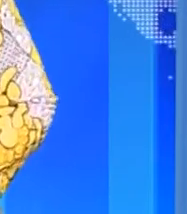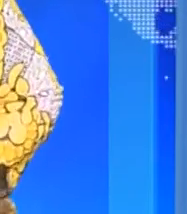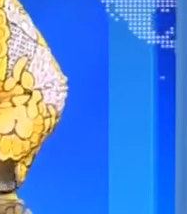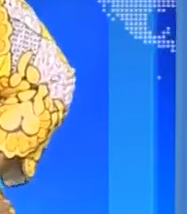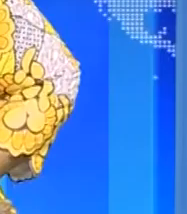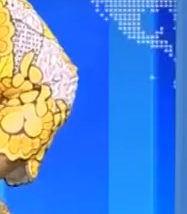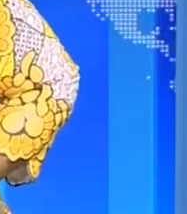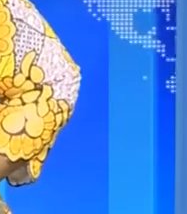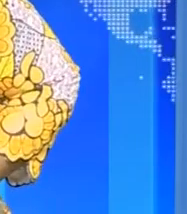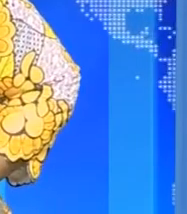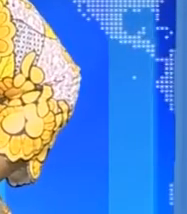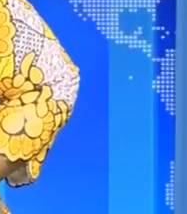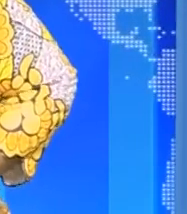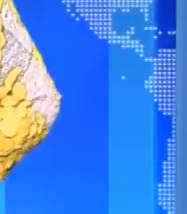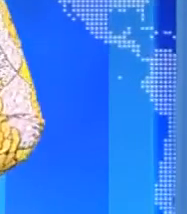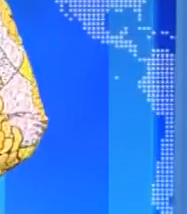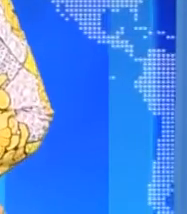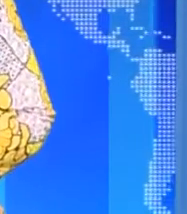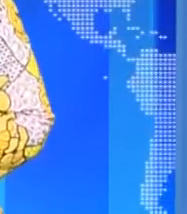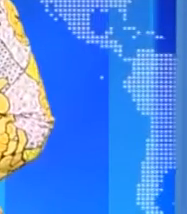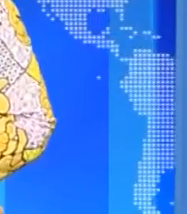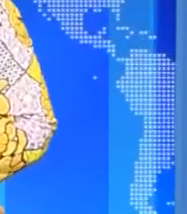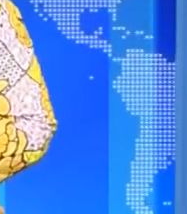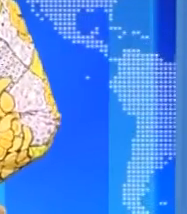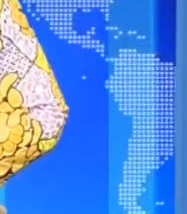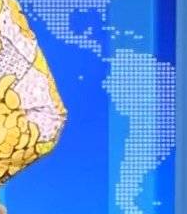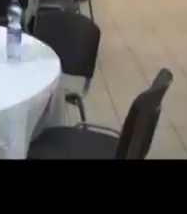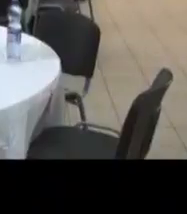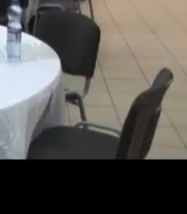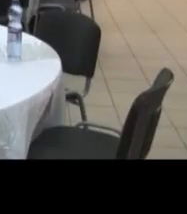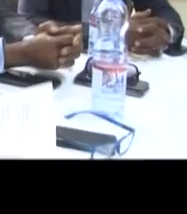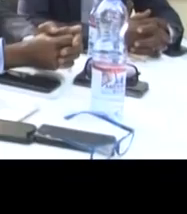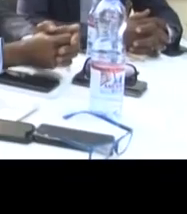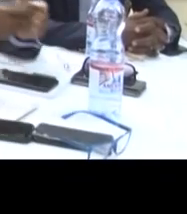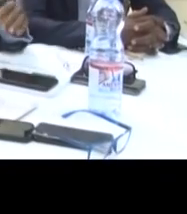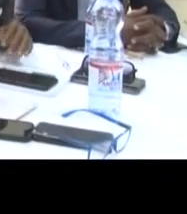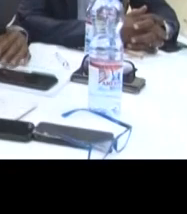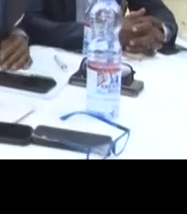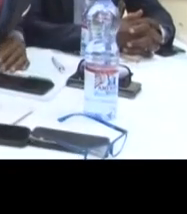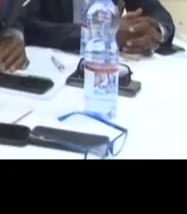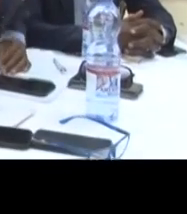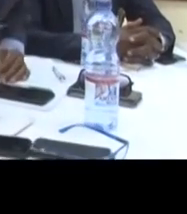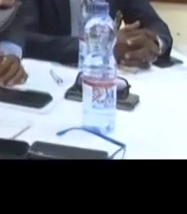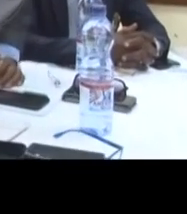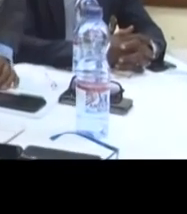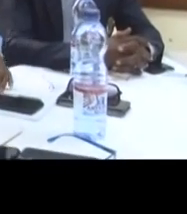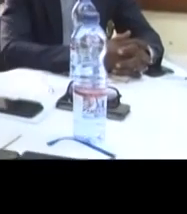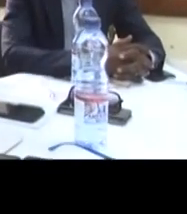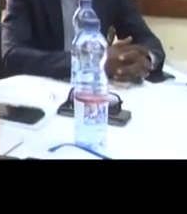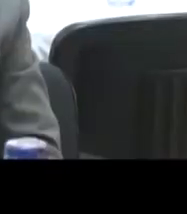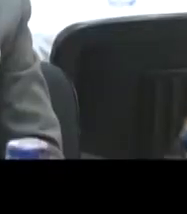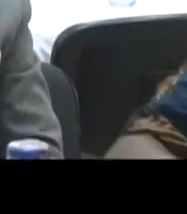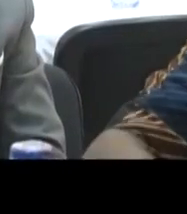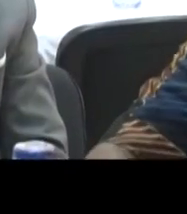de la Communication et des médias, porte-parole du gouvernement, Patrick Muyaya. Regardez. Cadre de l'UNPC, recteur des